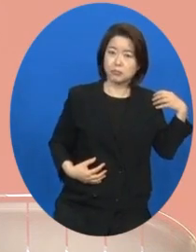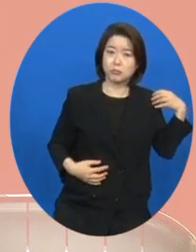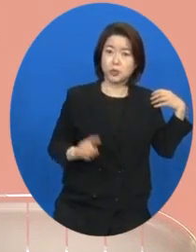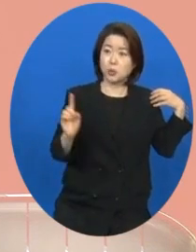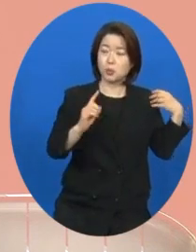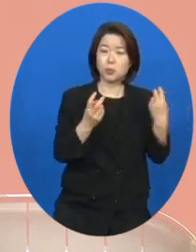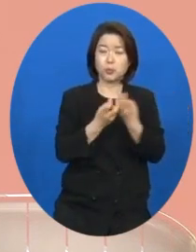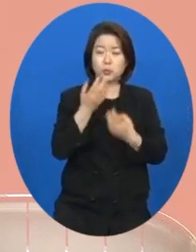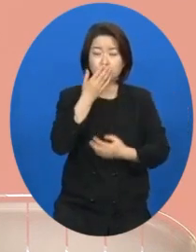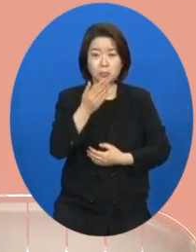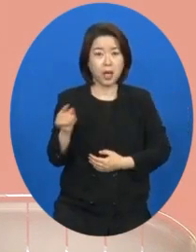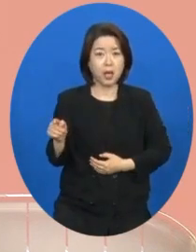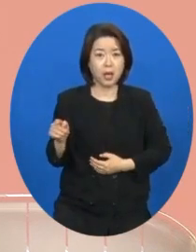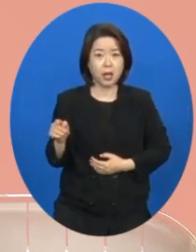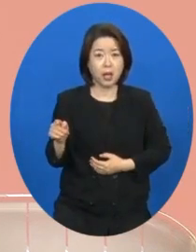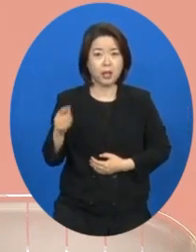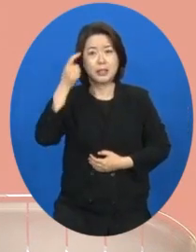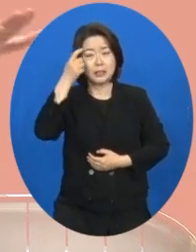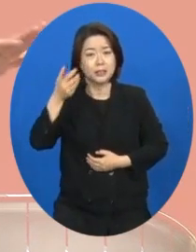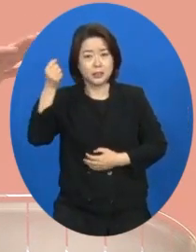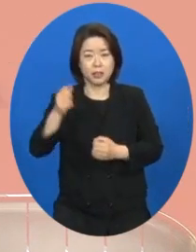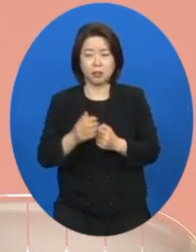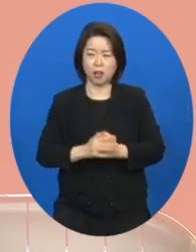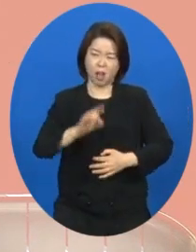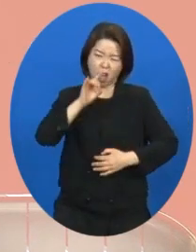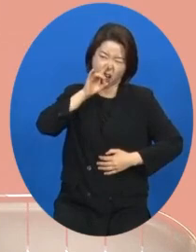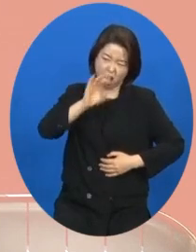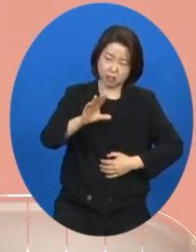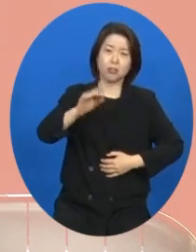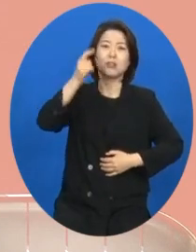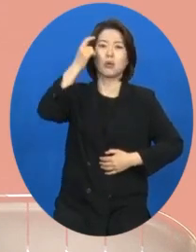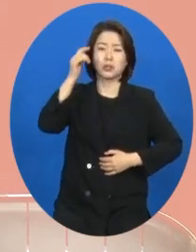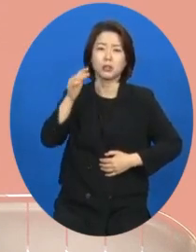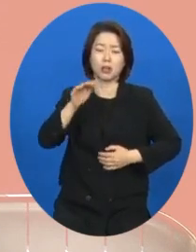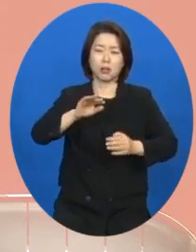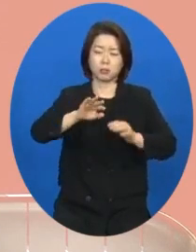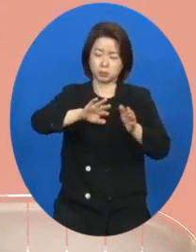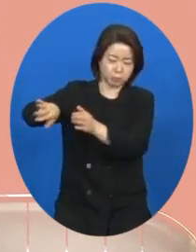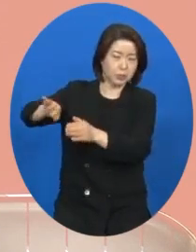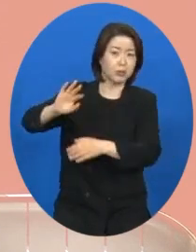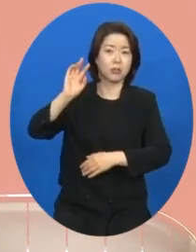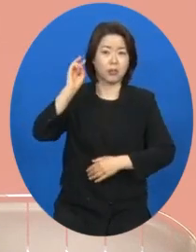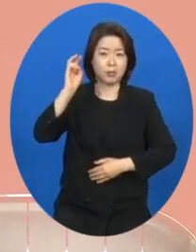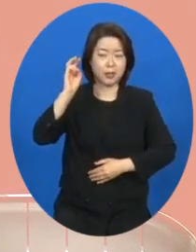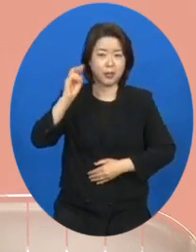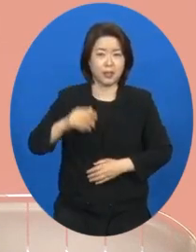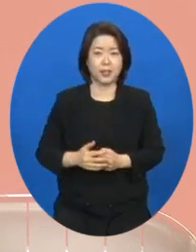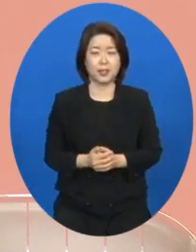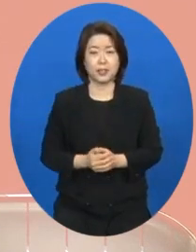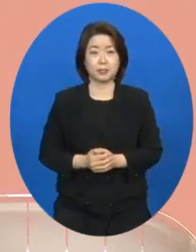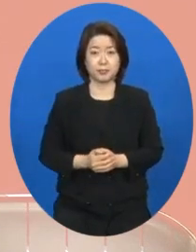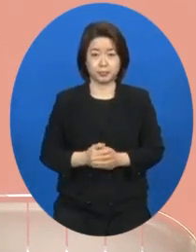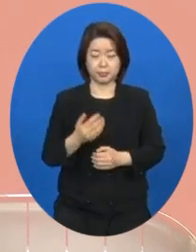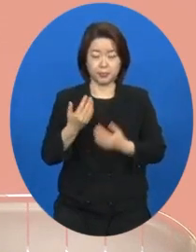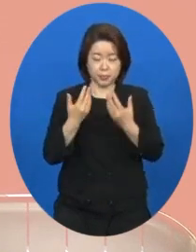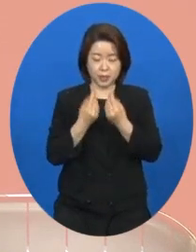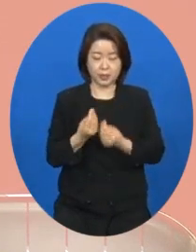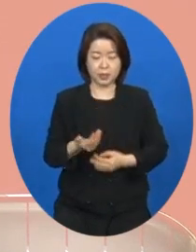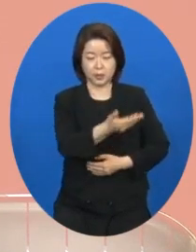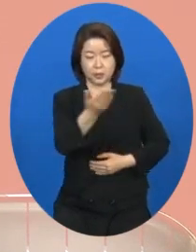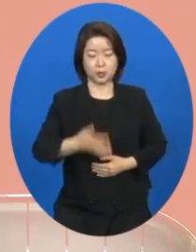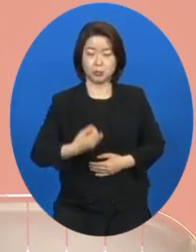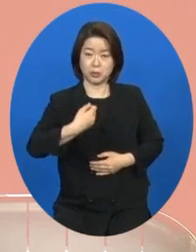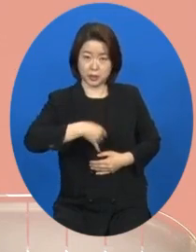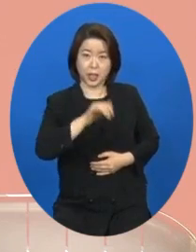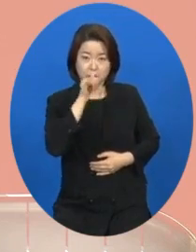살 수 있느냐고 생각해요. 아예 안 된다고 접어버리는 거죠. 여러분, 딸이 있는데 그 딸이 어디